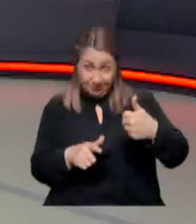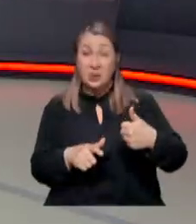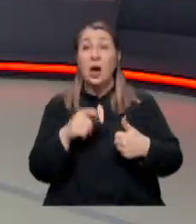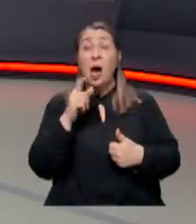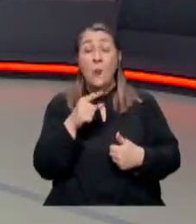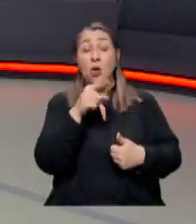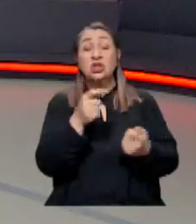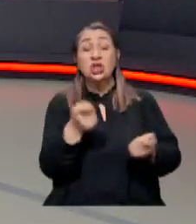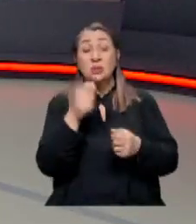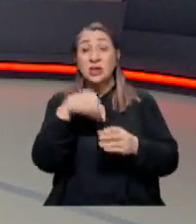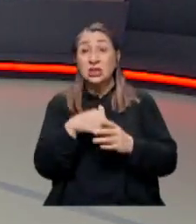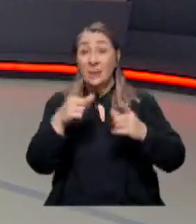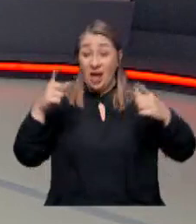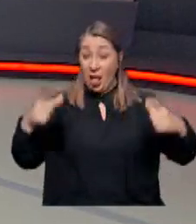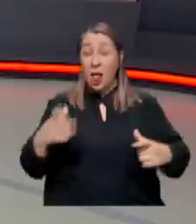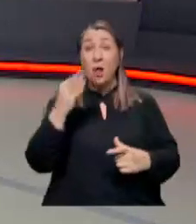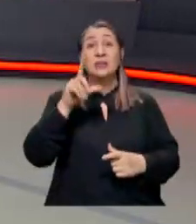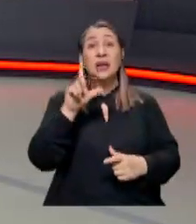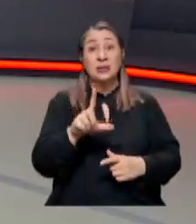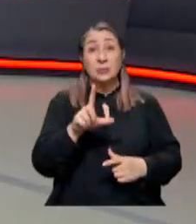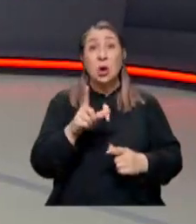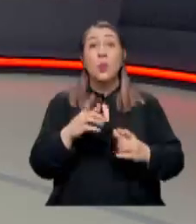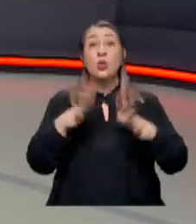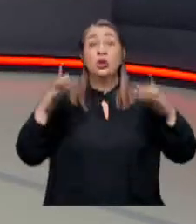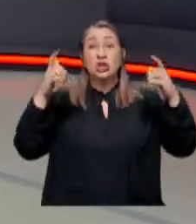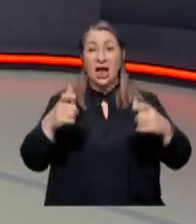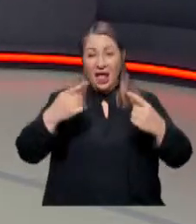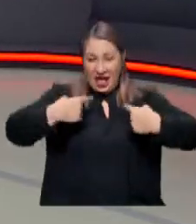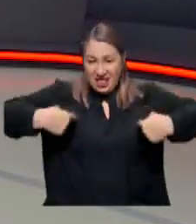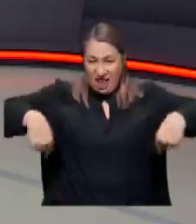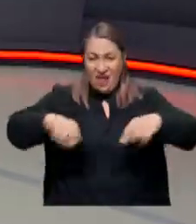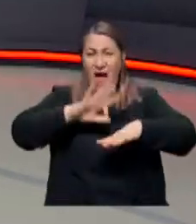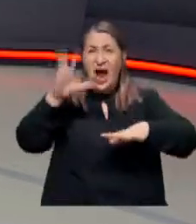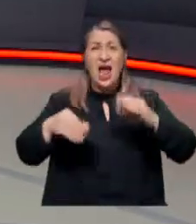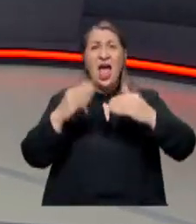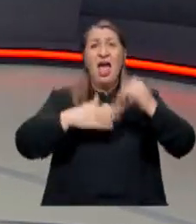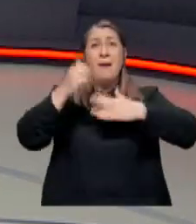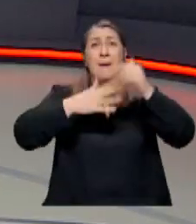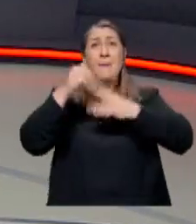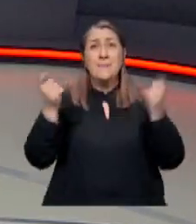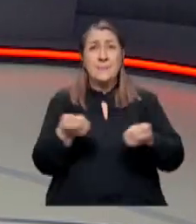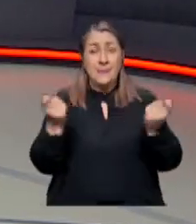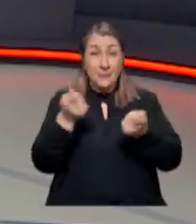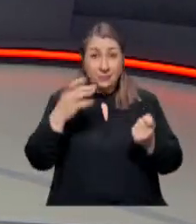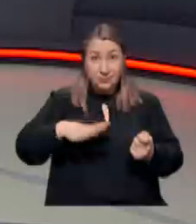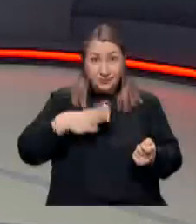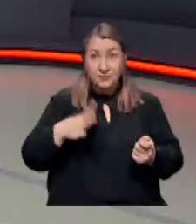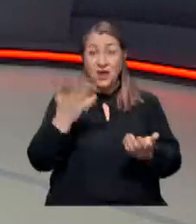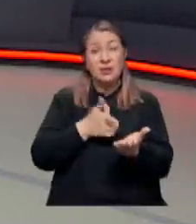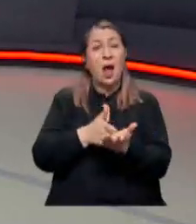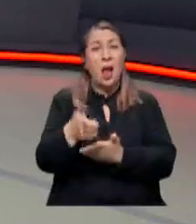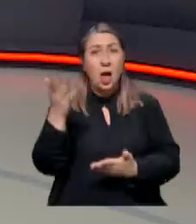Ama orada çalışmak için bir alanı da olması lazım. Büyük şehirlerin etrafında her yeri imara açmaya çalıştıkları için veya